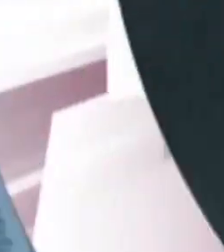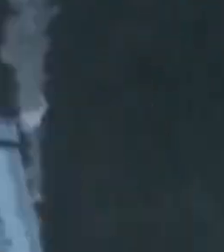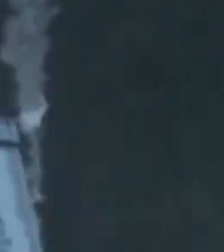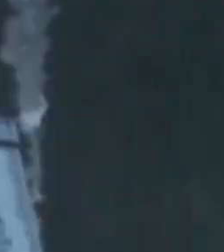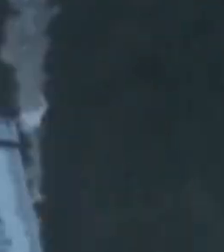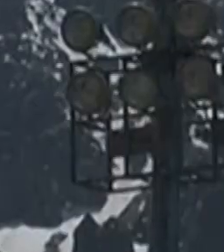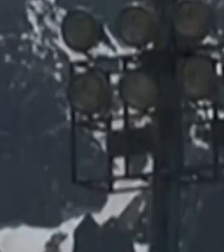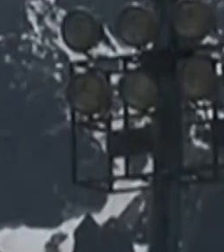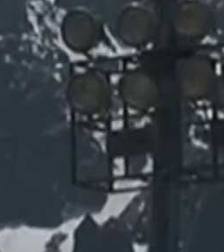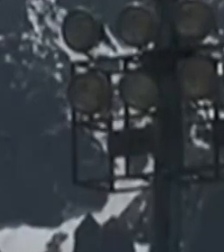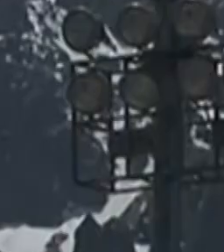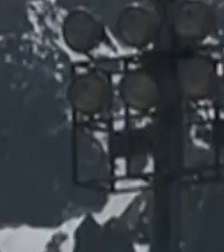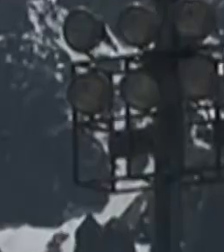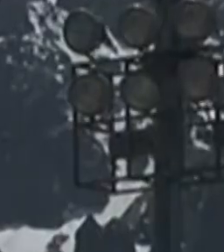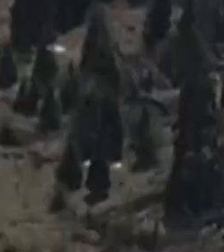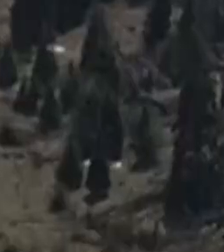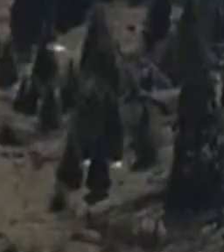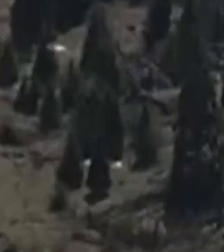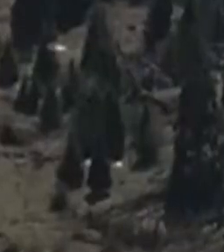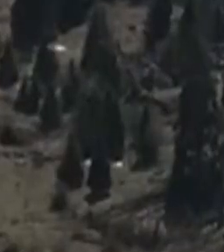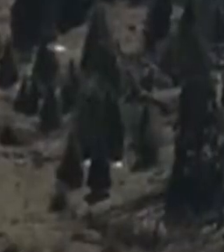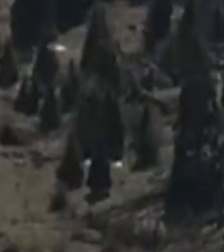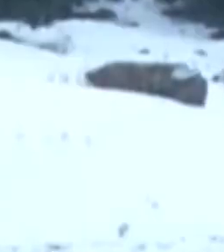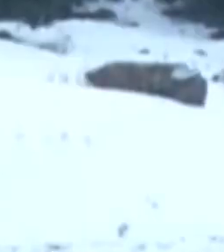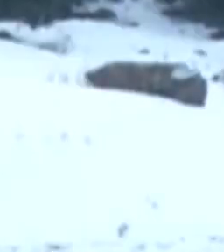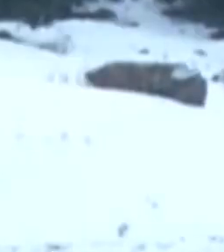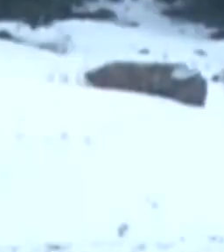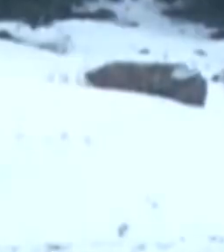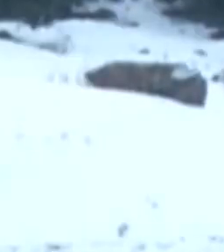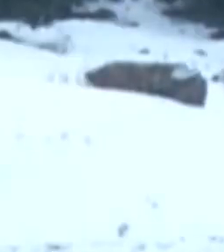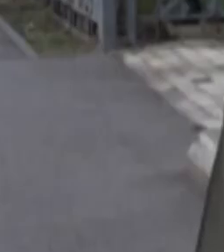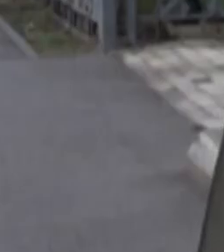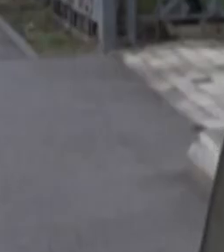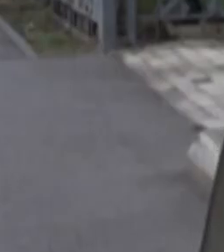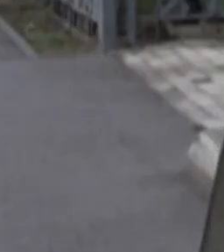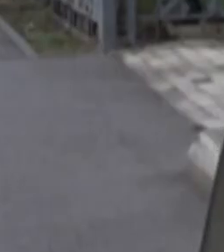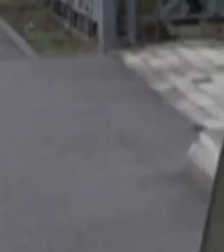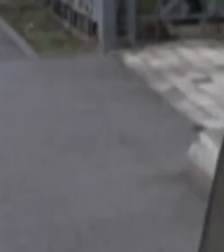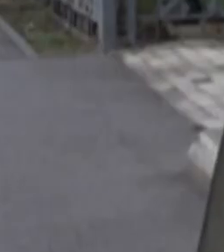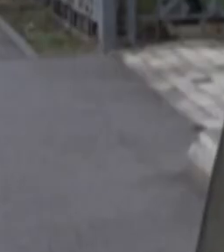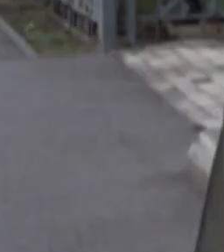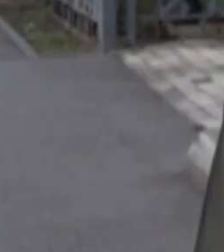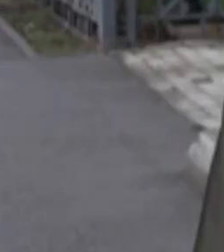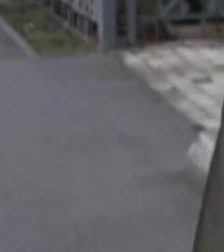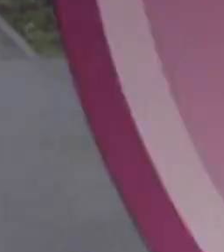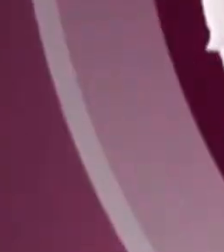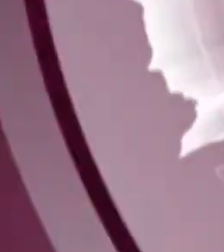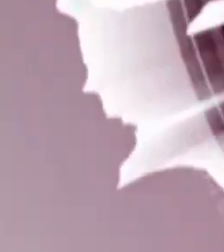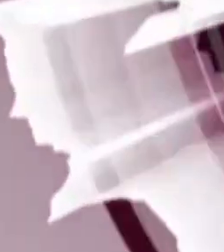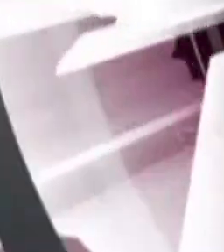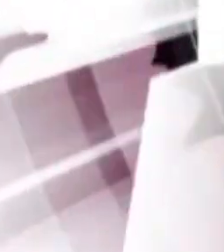На горнолыжном курорте Шимбулак погиб человек. В чем причина трагедии? Медицинским персоналом была констатирована